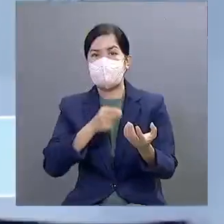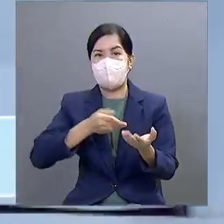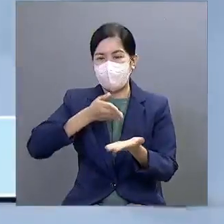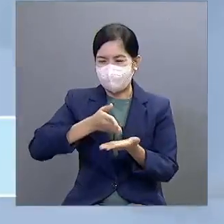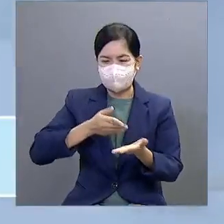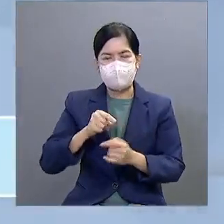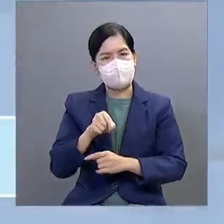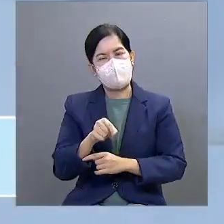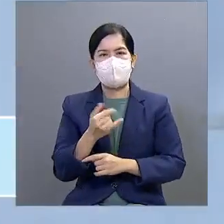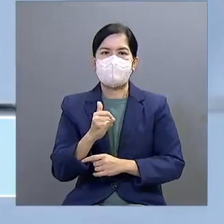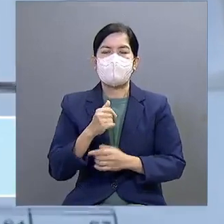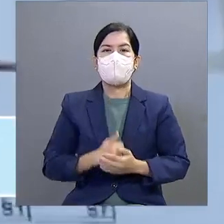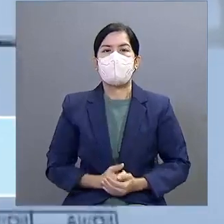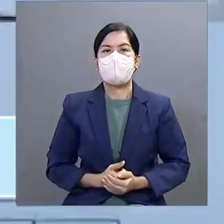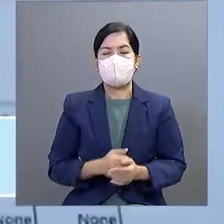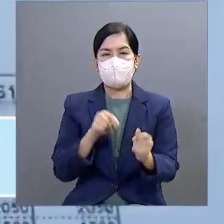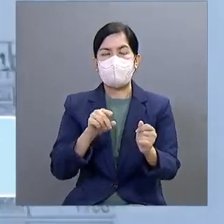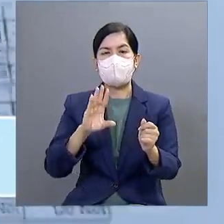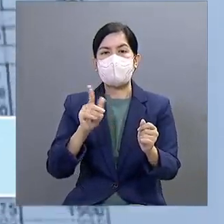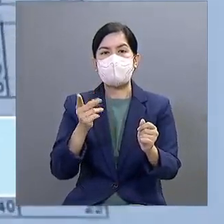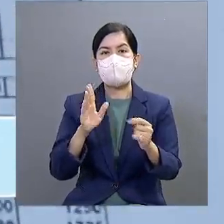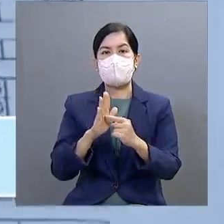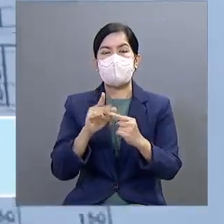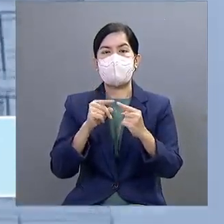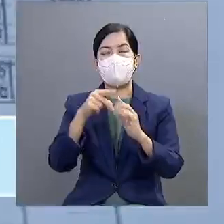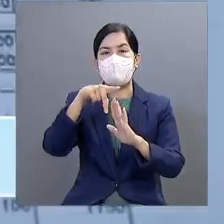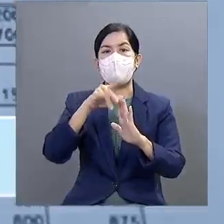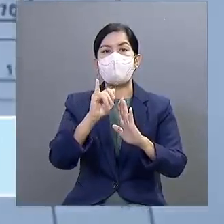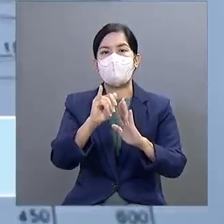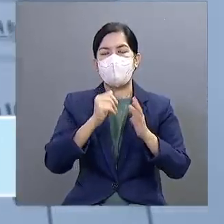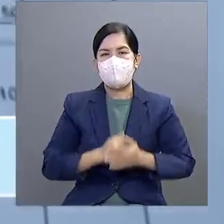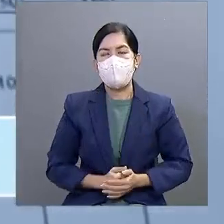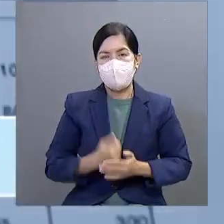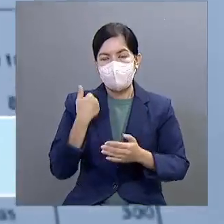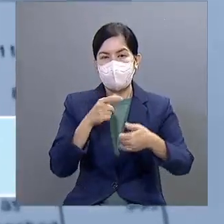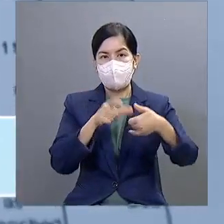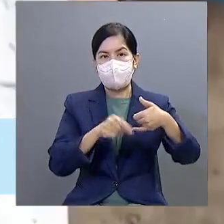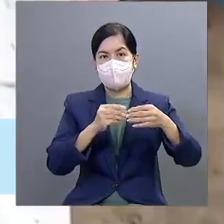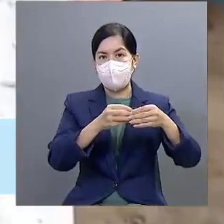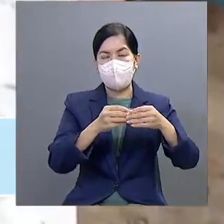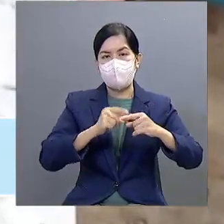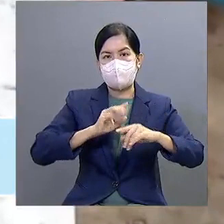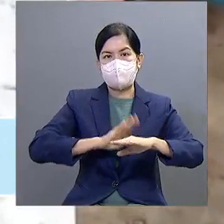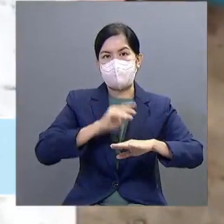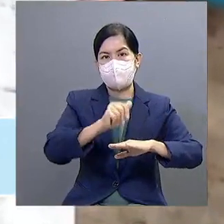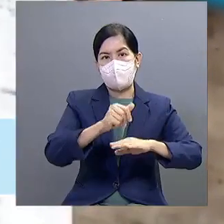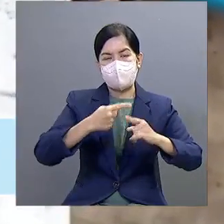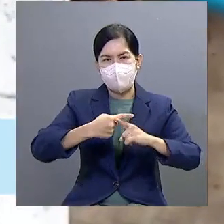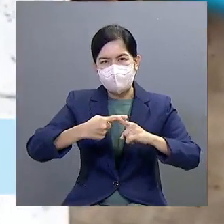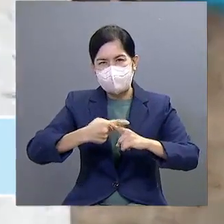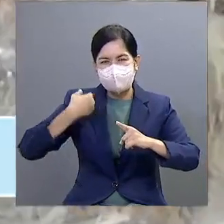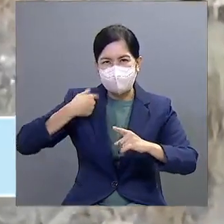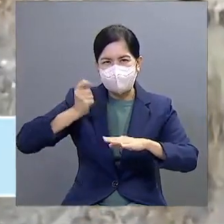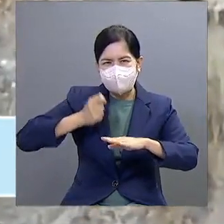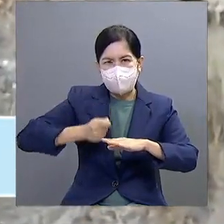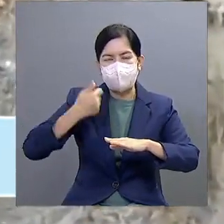ชียงคำจังหวัดพะเยาคุณผู้ชมจริงๆแล้วเราอาจจะทราบกันดีนะคะว่ามีช่างตีมีดฝีมือเยี่ยมเยอะเลยค่ะบางคนเนี่ยงานล้นมือไปถึงปี